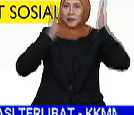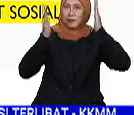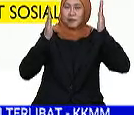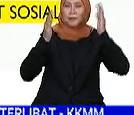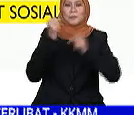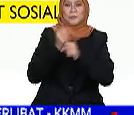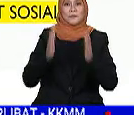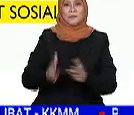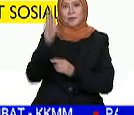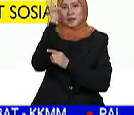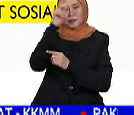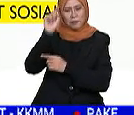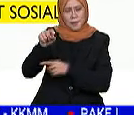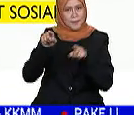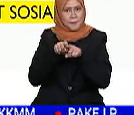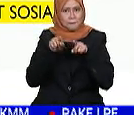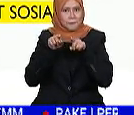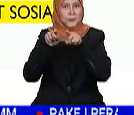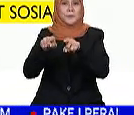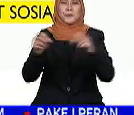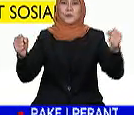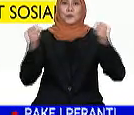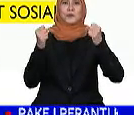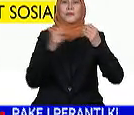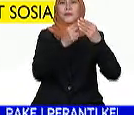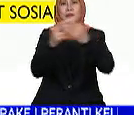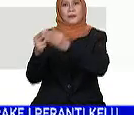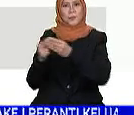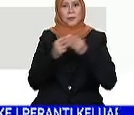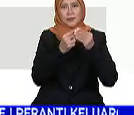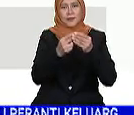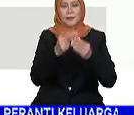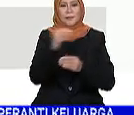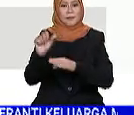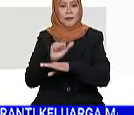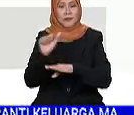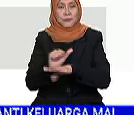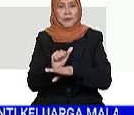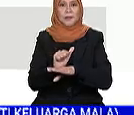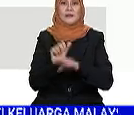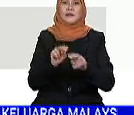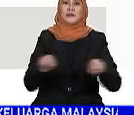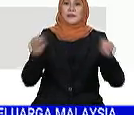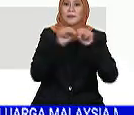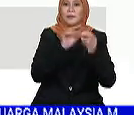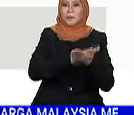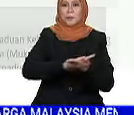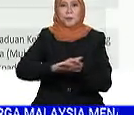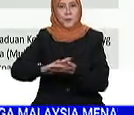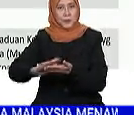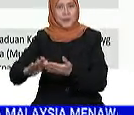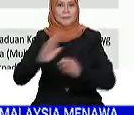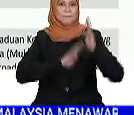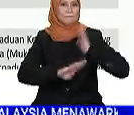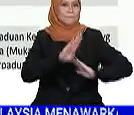awam perlu mencari titik persamaan, memperkukuh perpaduan dan sentiasa mengamalkan nilai murni dalam setiap